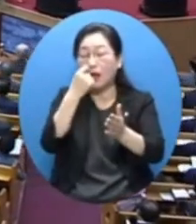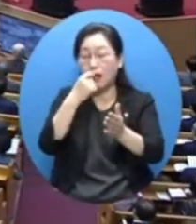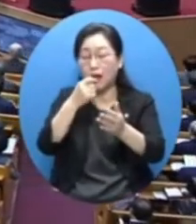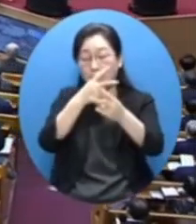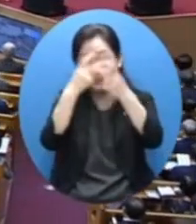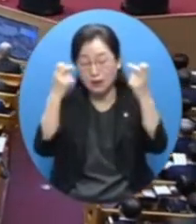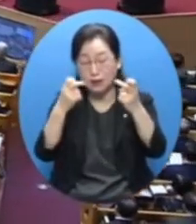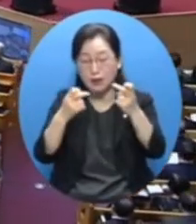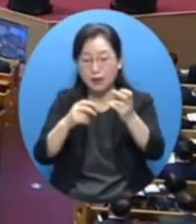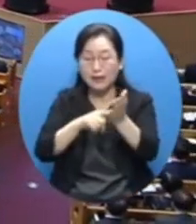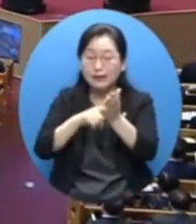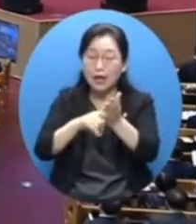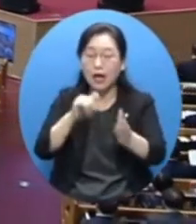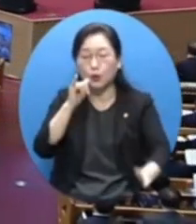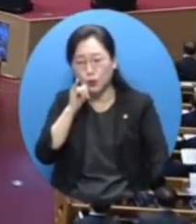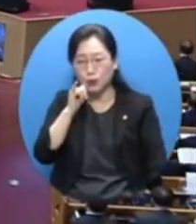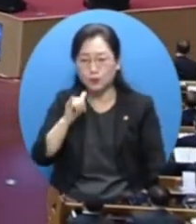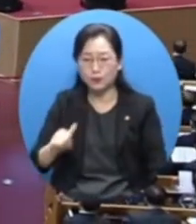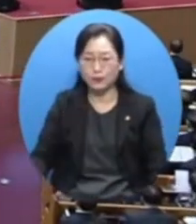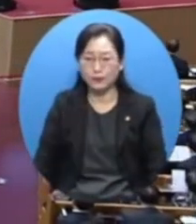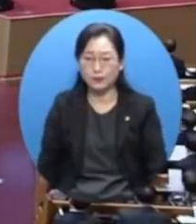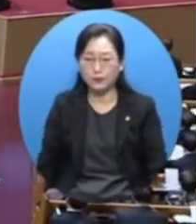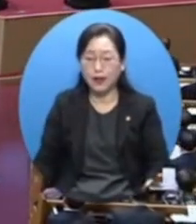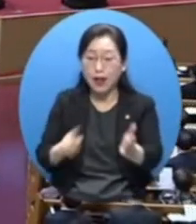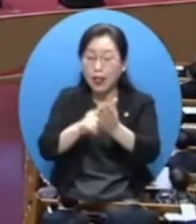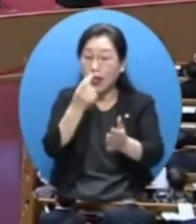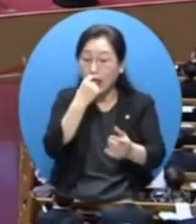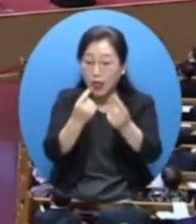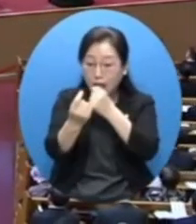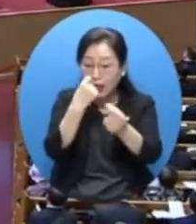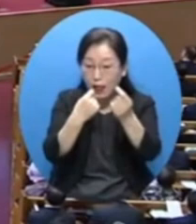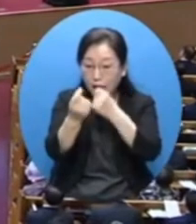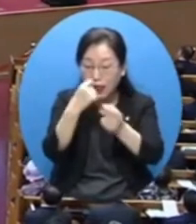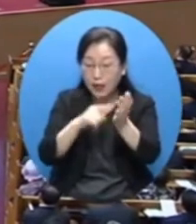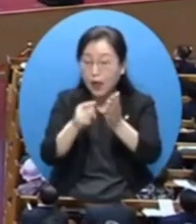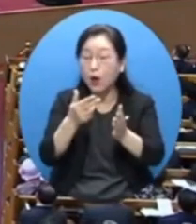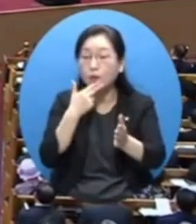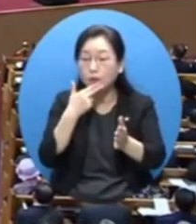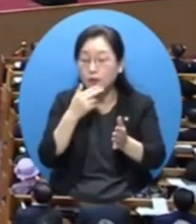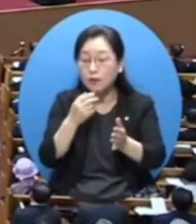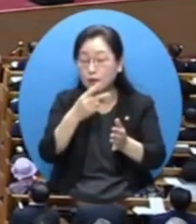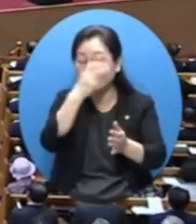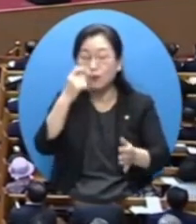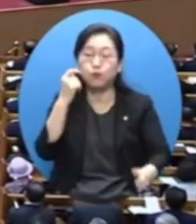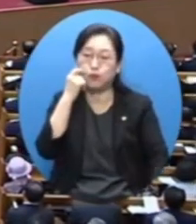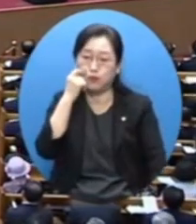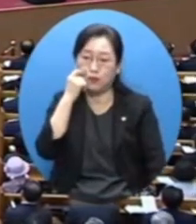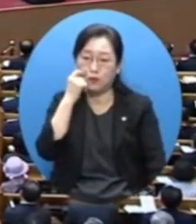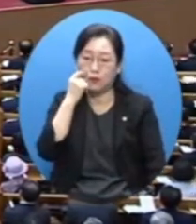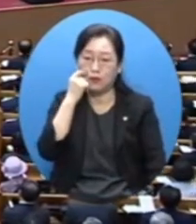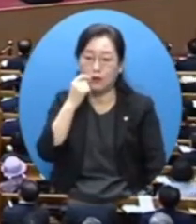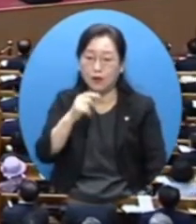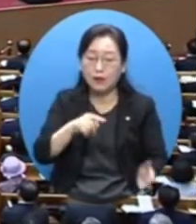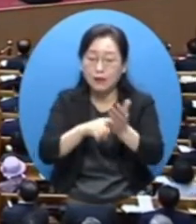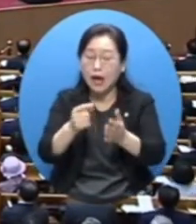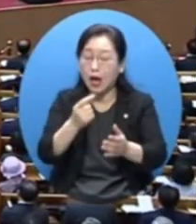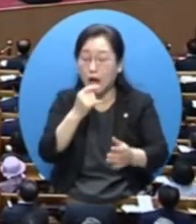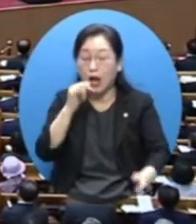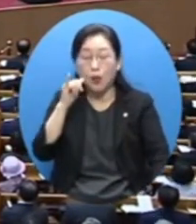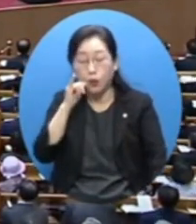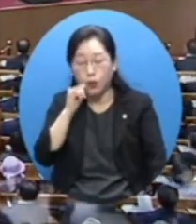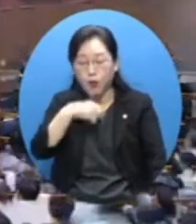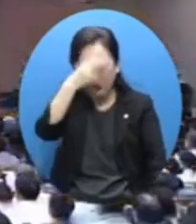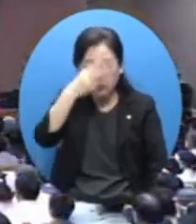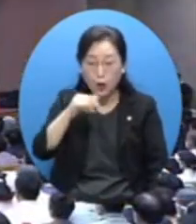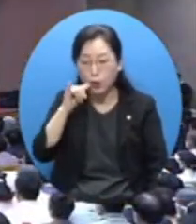또 약물 중독에 빠집니다 약을 하나도 먹다 보니까 약이 없으면서 잠을 못 자고 그래서 약물 중독에 빠집니다 알코올